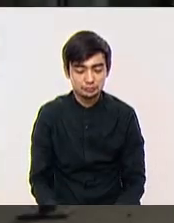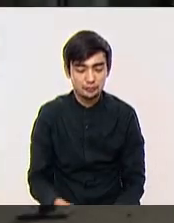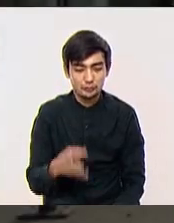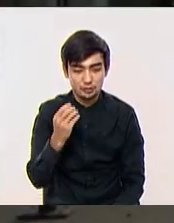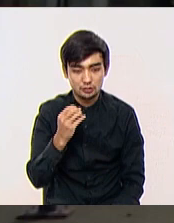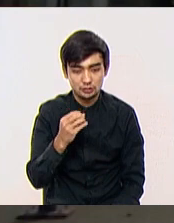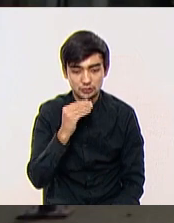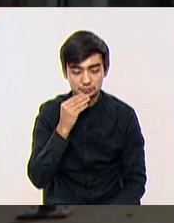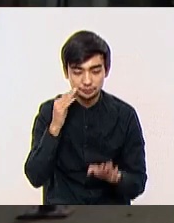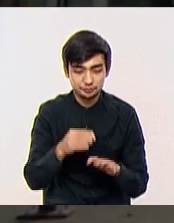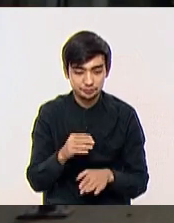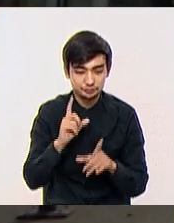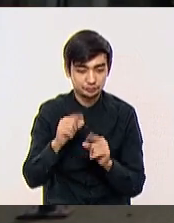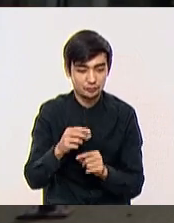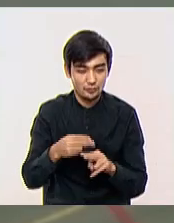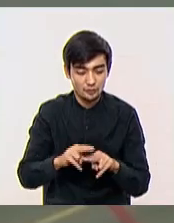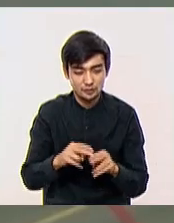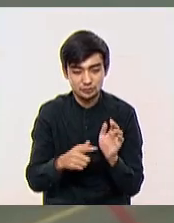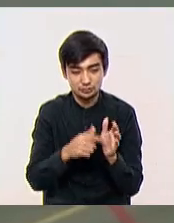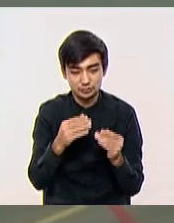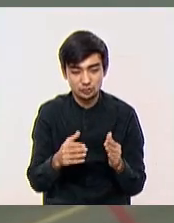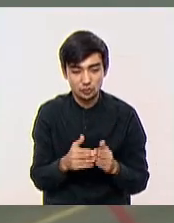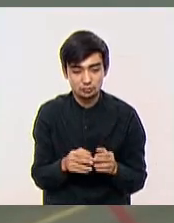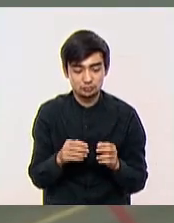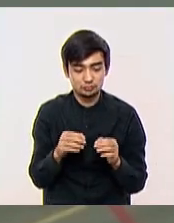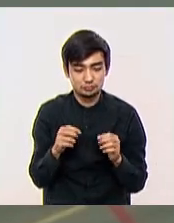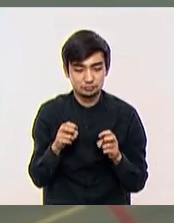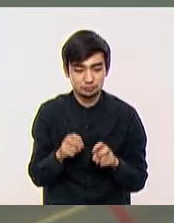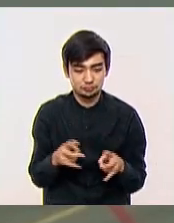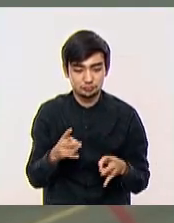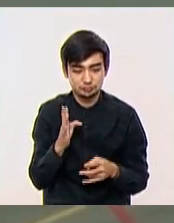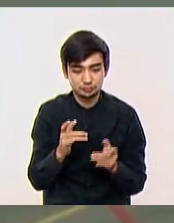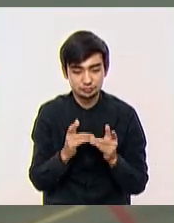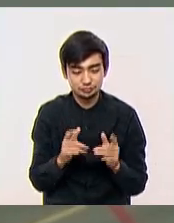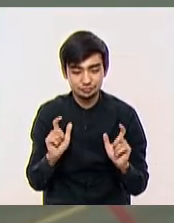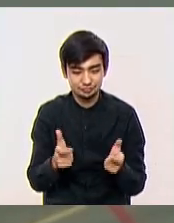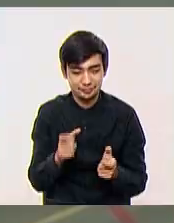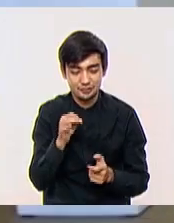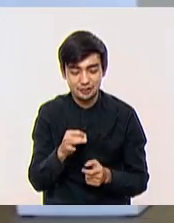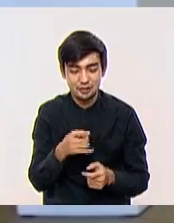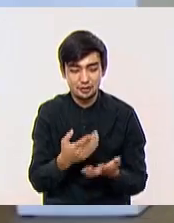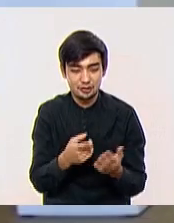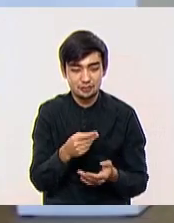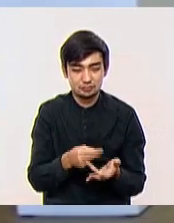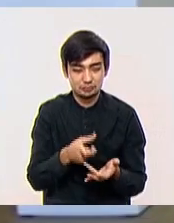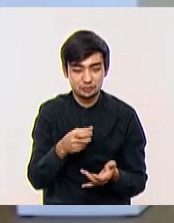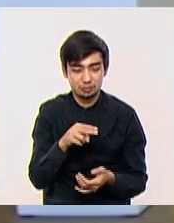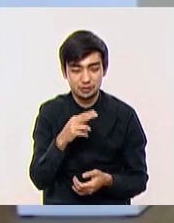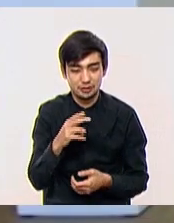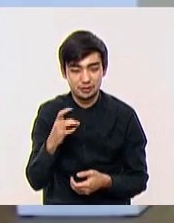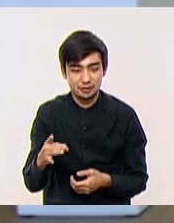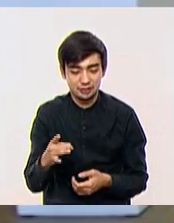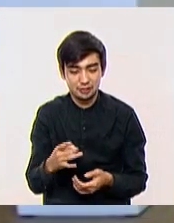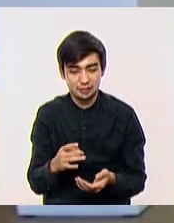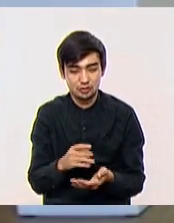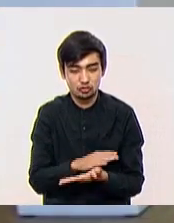бөлек Мысырдан жеткізілген жолаушылар 7 күн үй карантинінде жатқызылады. Сондай қоларда теріс нәтижелері ПТР сынамасы